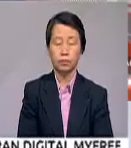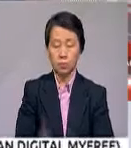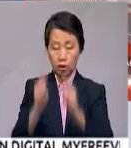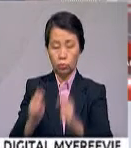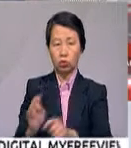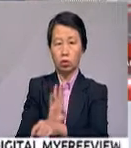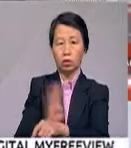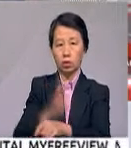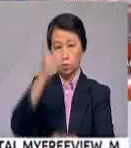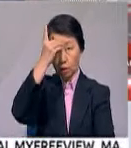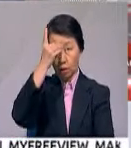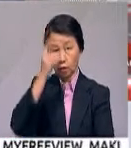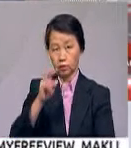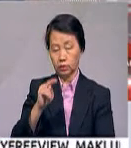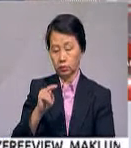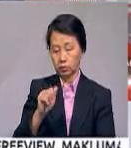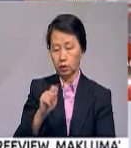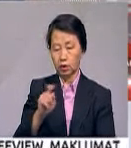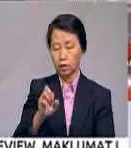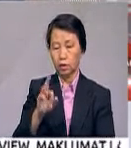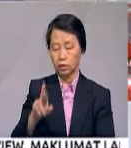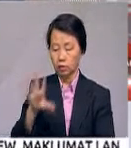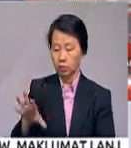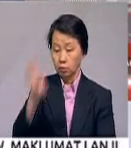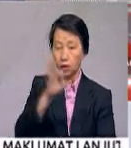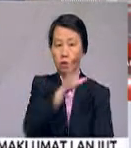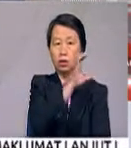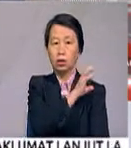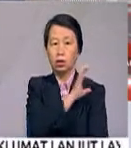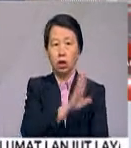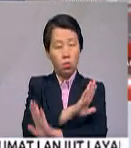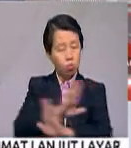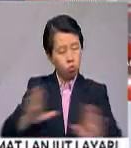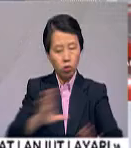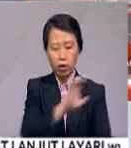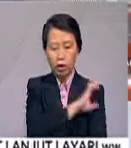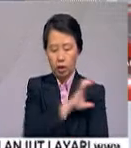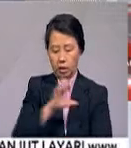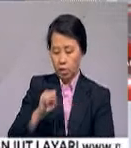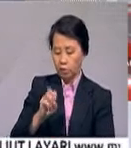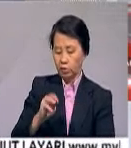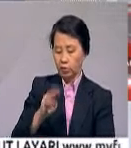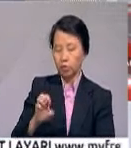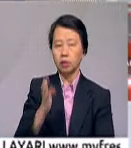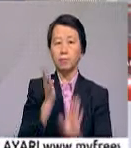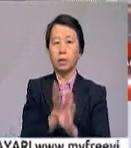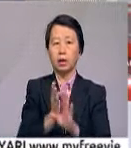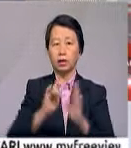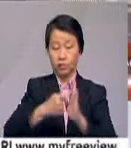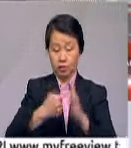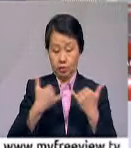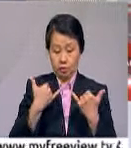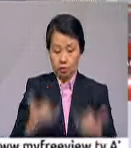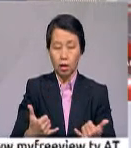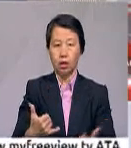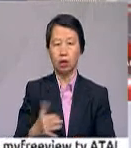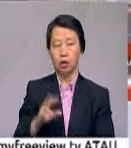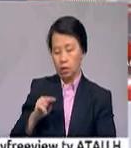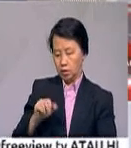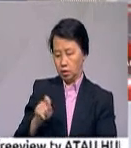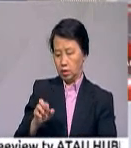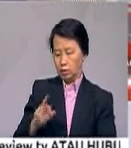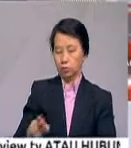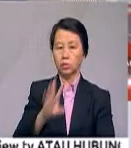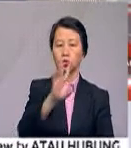Tokoh korporat Datuk Seri Nazir Arif dilantik sebagai pengerusi Bukan Eksekutif SME Bank berkuat kuasa hari ini. Nazir,